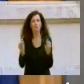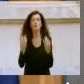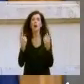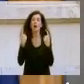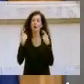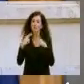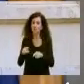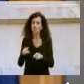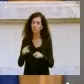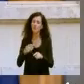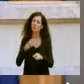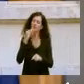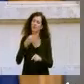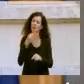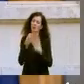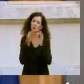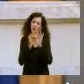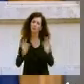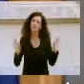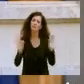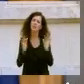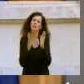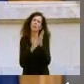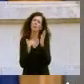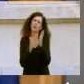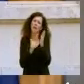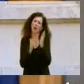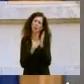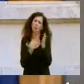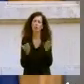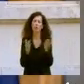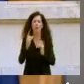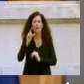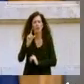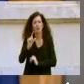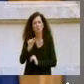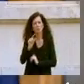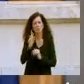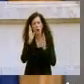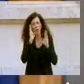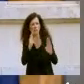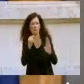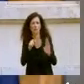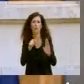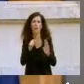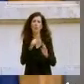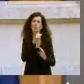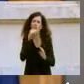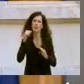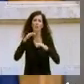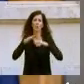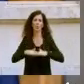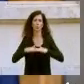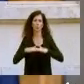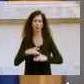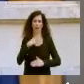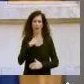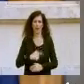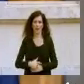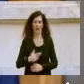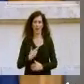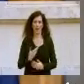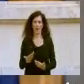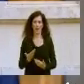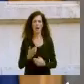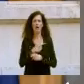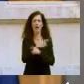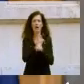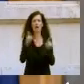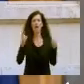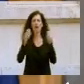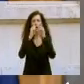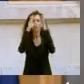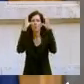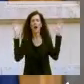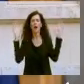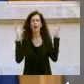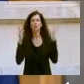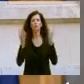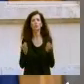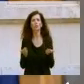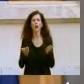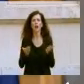rispettando le precauzioni minime per tutelare se stessi perché voi immaginate che cosa significherebbe